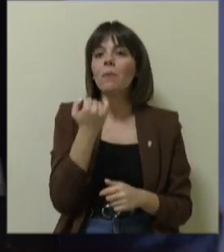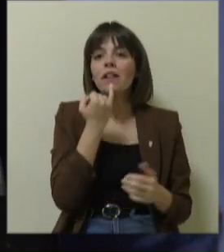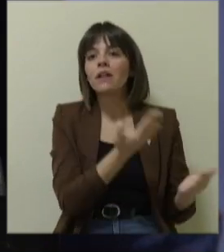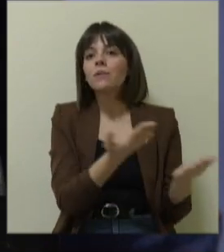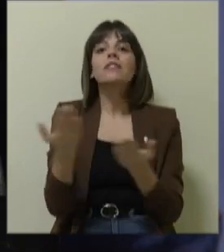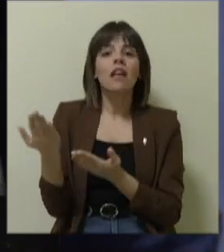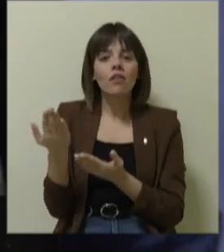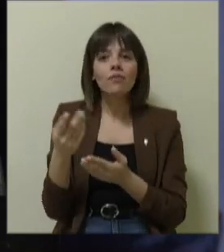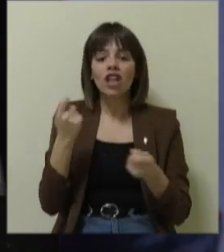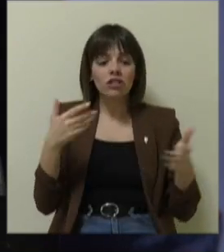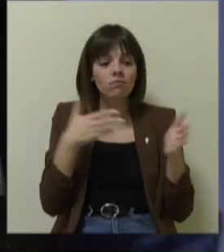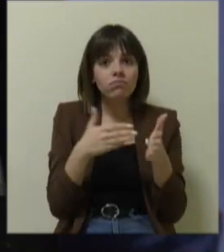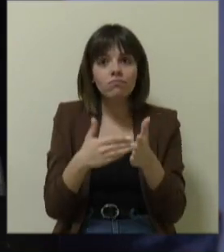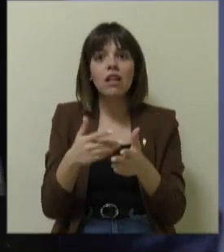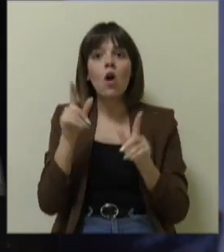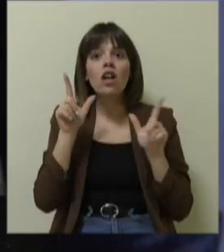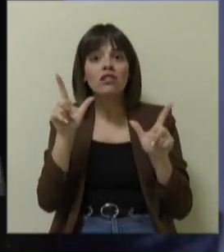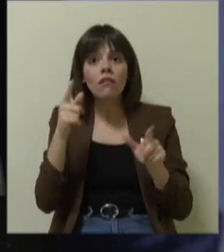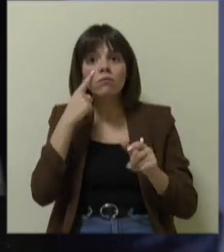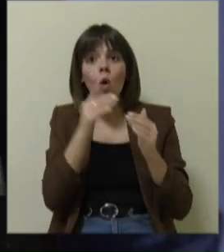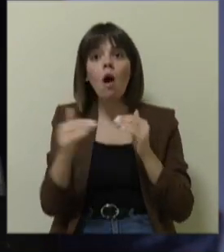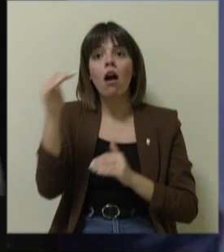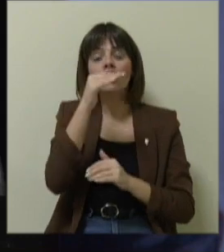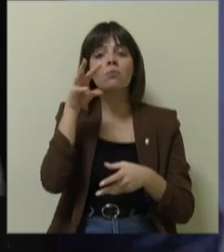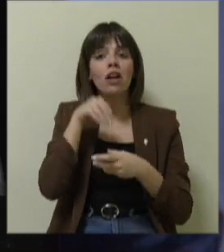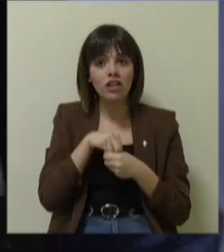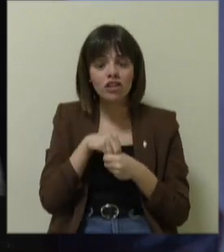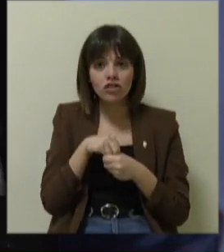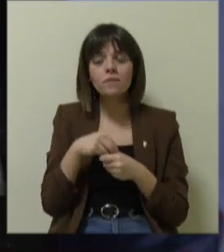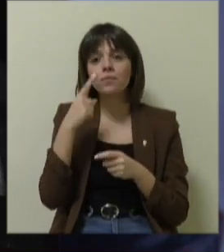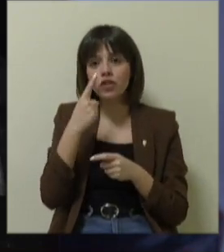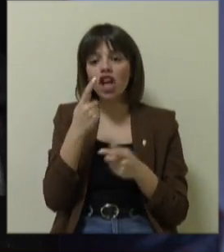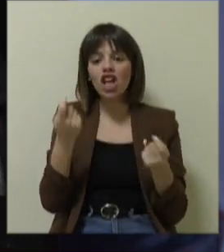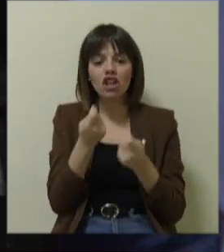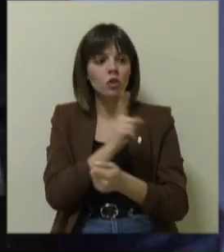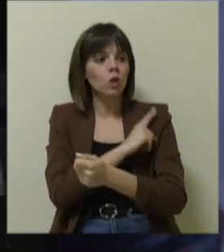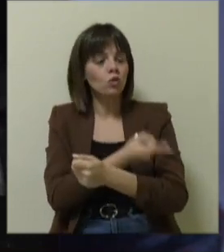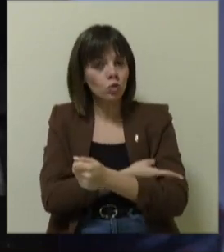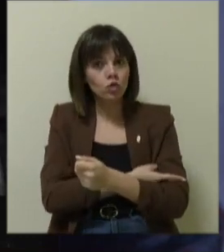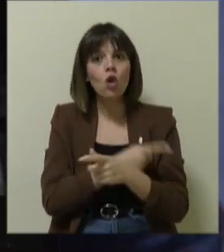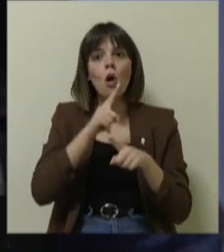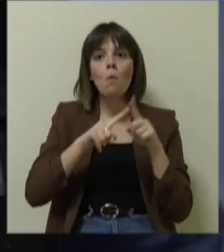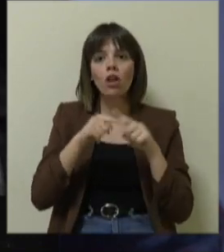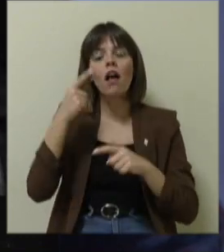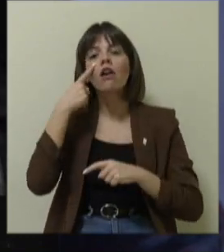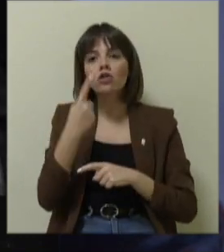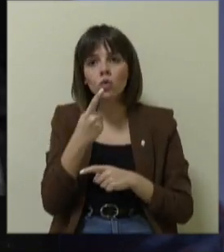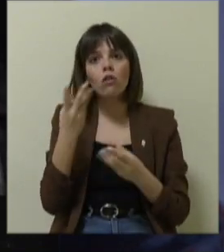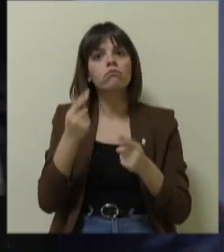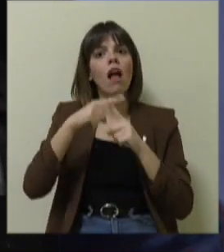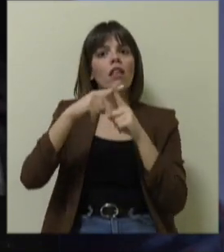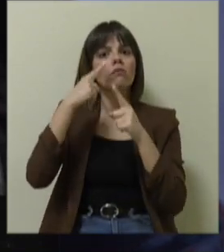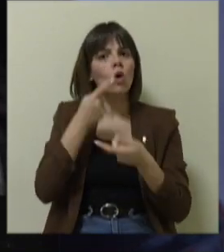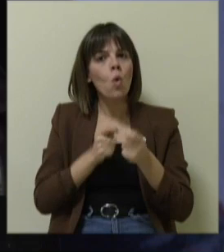konuklar, istihdam imkanlarını artırmak amacıyla aktif iş gücü politikalarını etkili bir biçimde